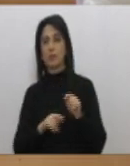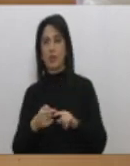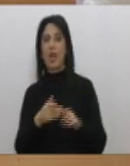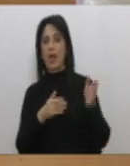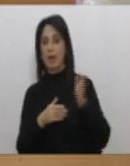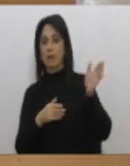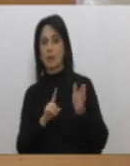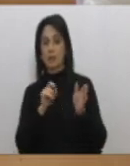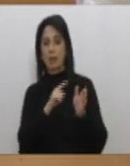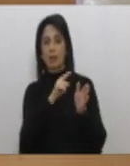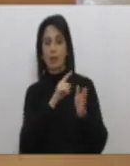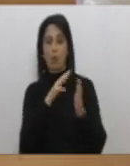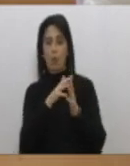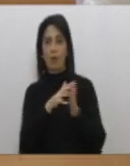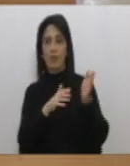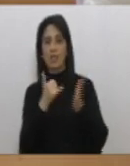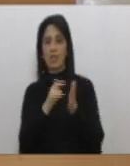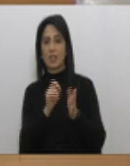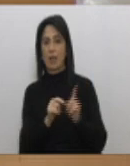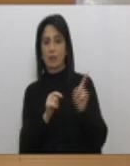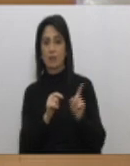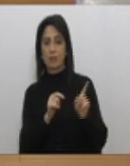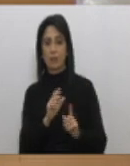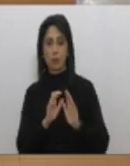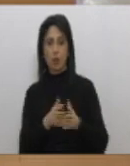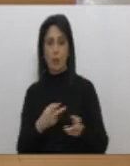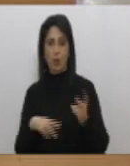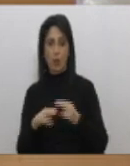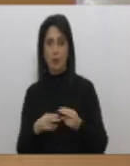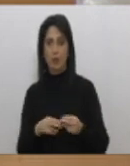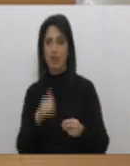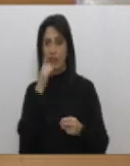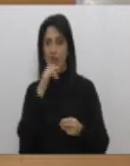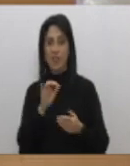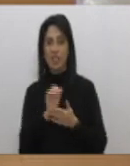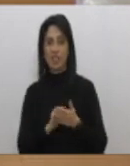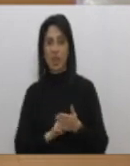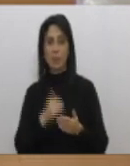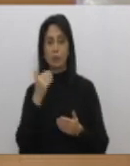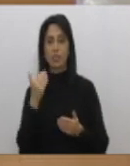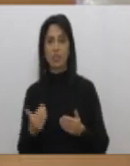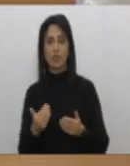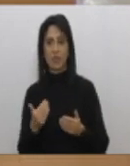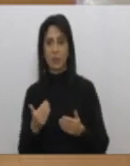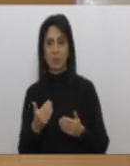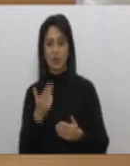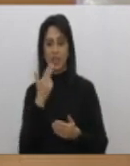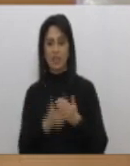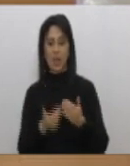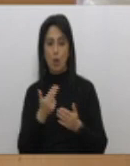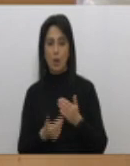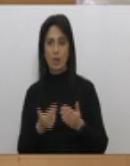აგერ საწვავის ფასი იზრდება მსოფლიოშიო. ვერ ჩამოწერთ თქვენს